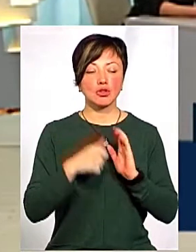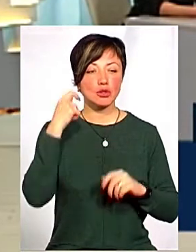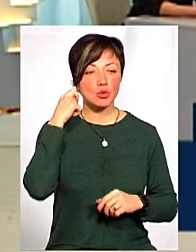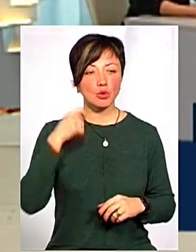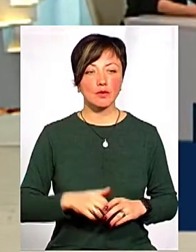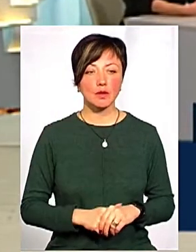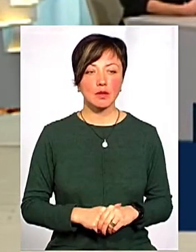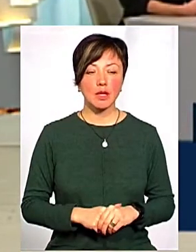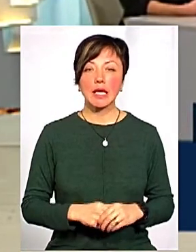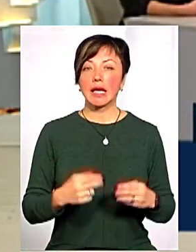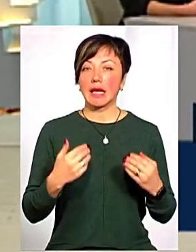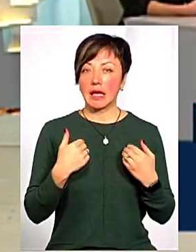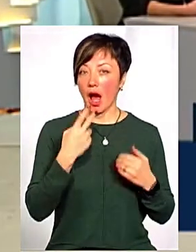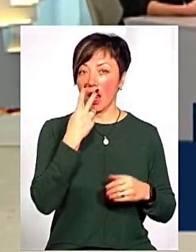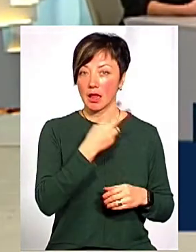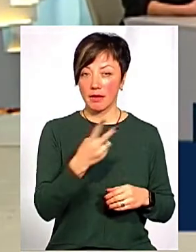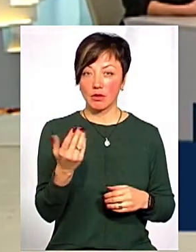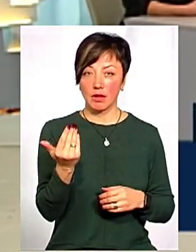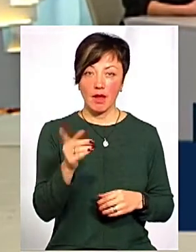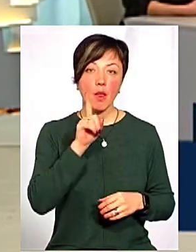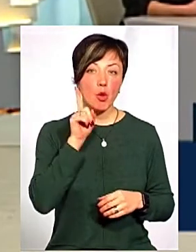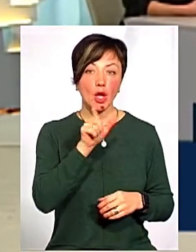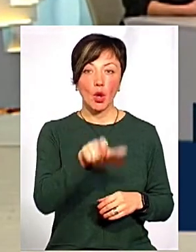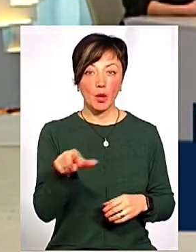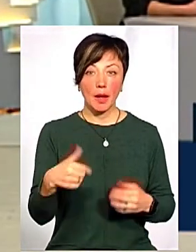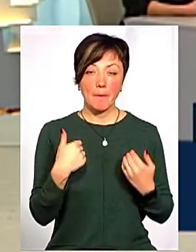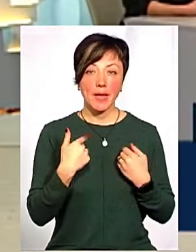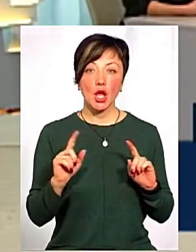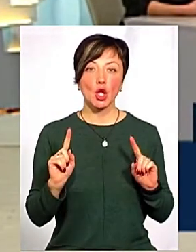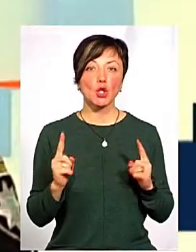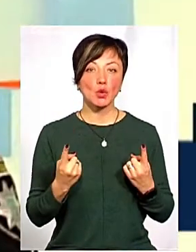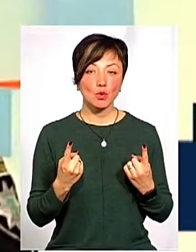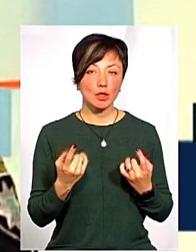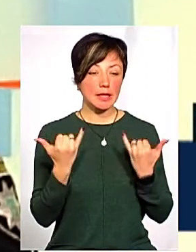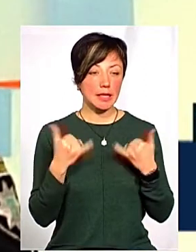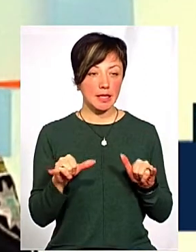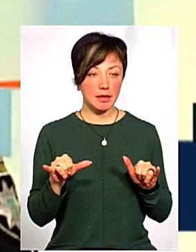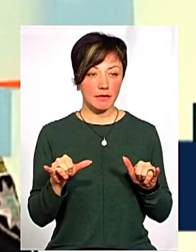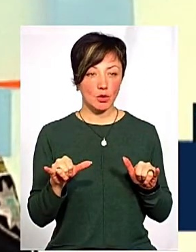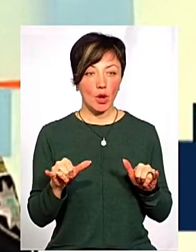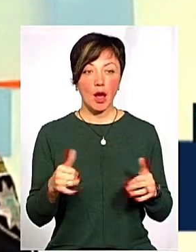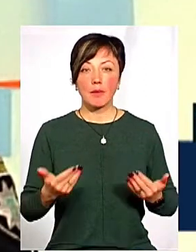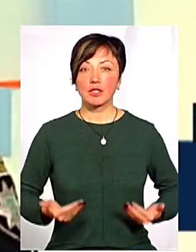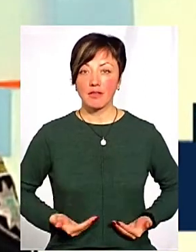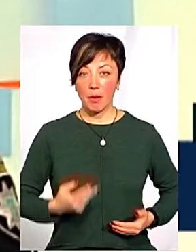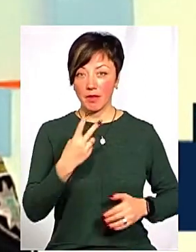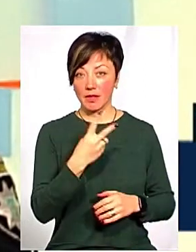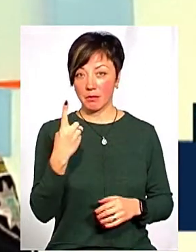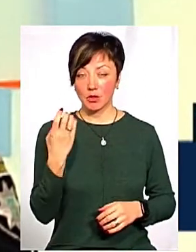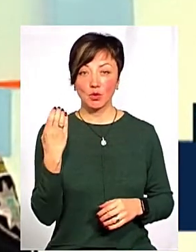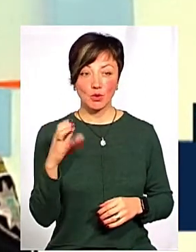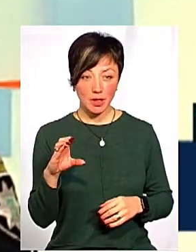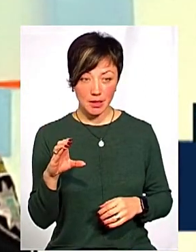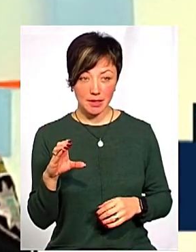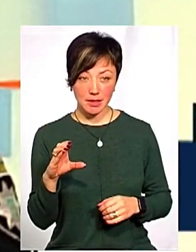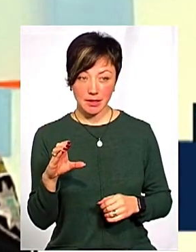років. І я дивлюсь на вас, на молодих людей, і мені дуже дивно. Ми живемо в 21-му